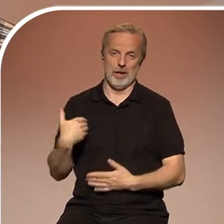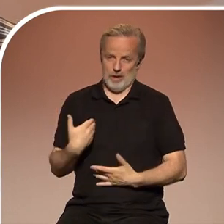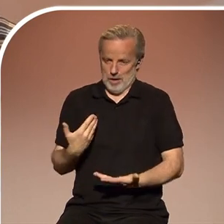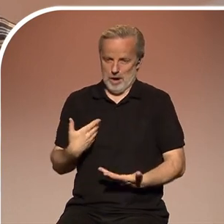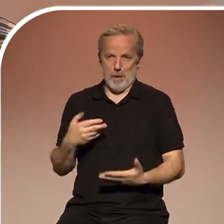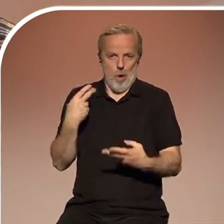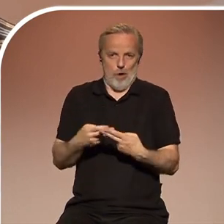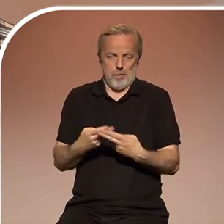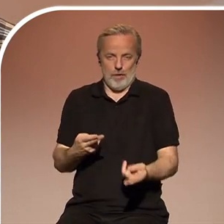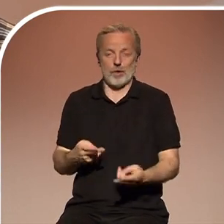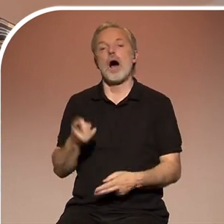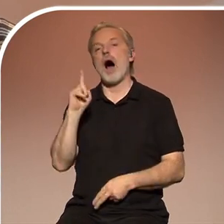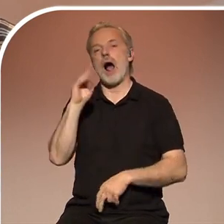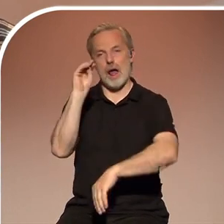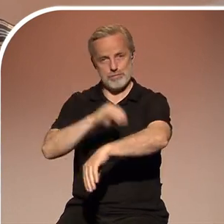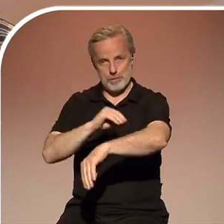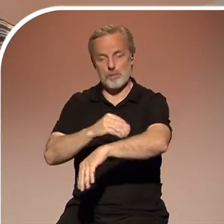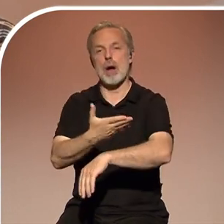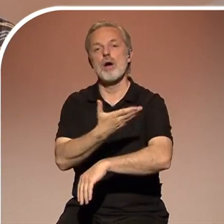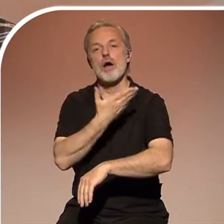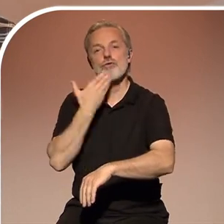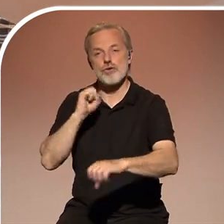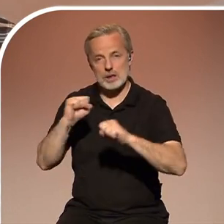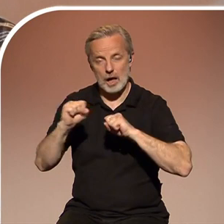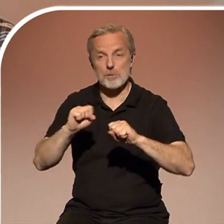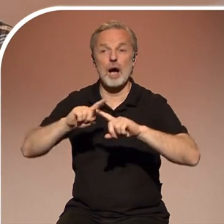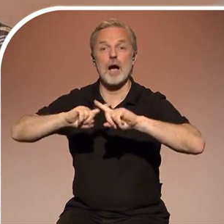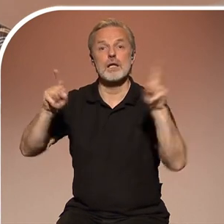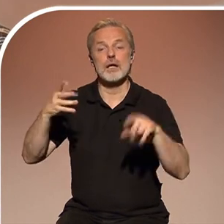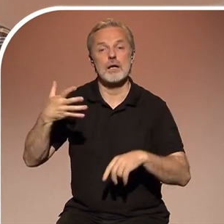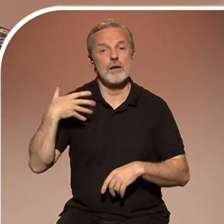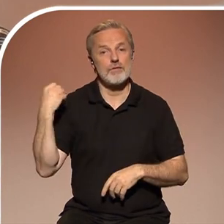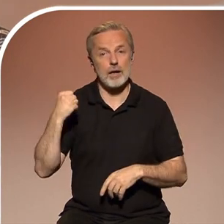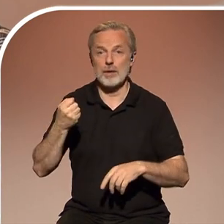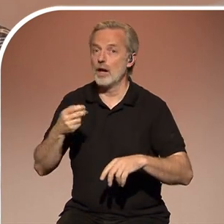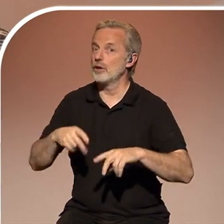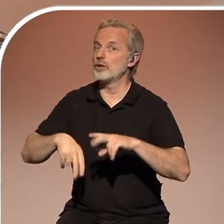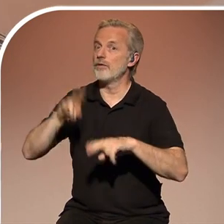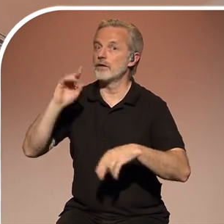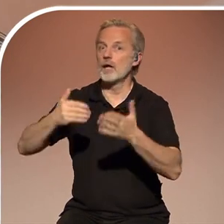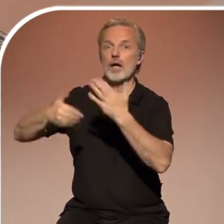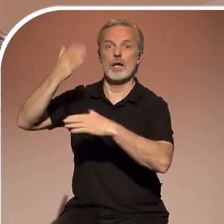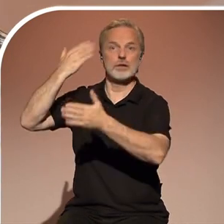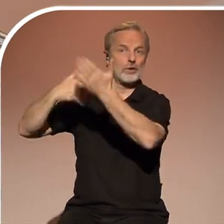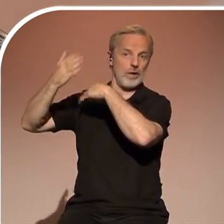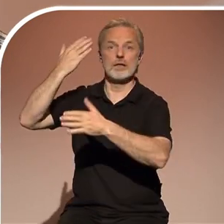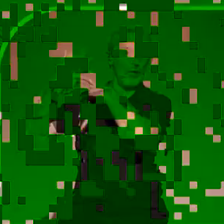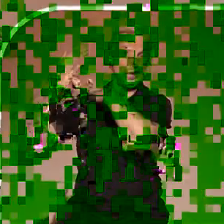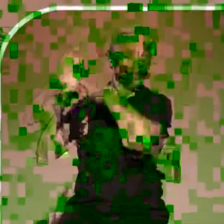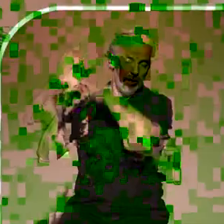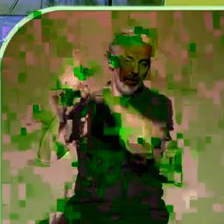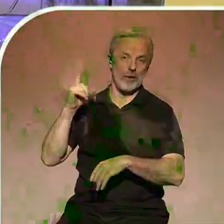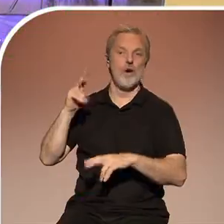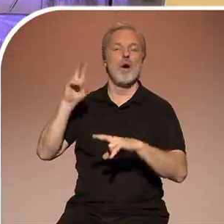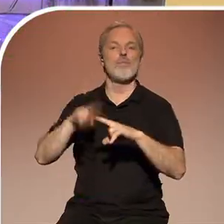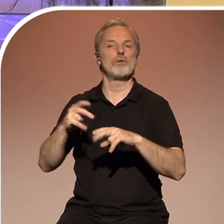tady v České republice daleko jako farby s daleko větší minul jako historii. Jo. Pak vás navštíví